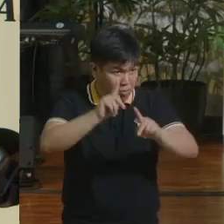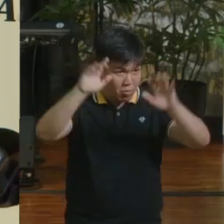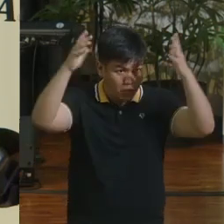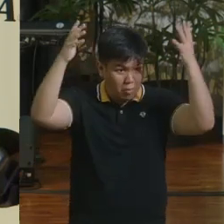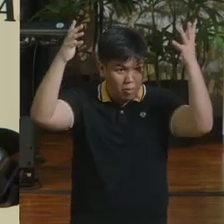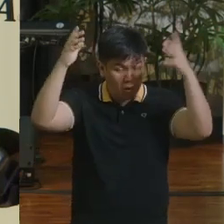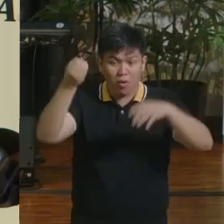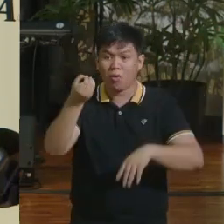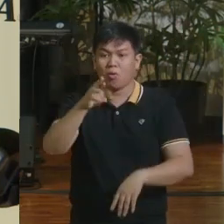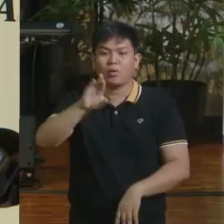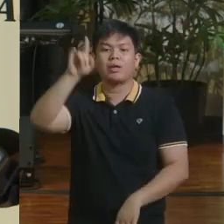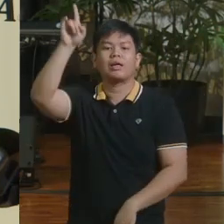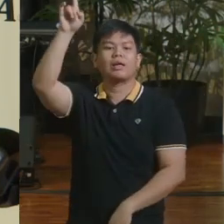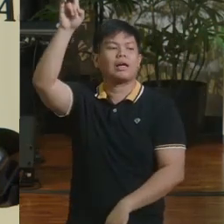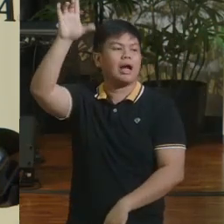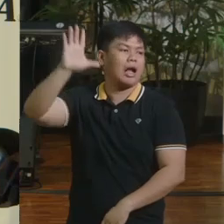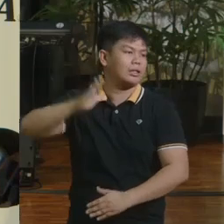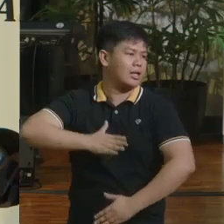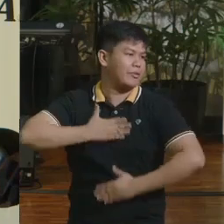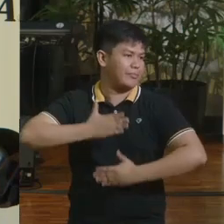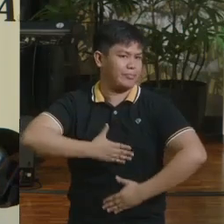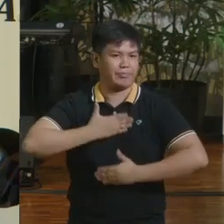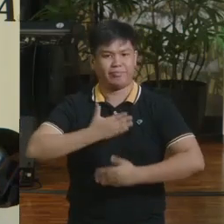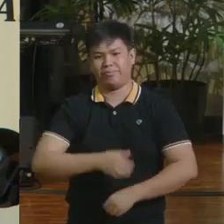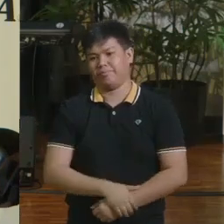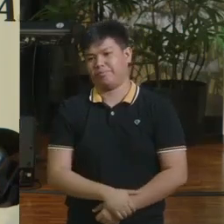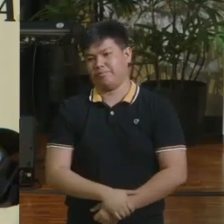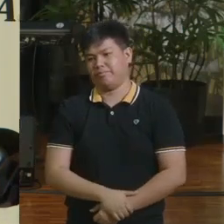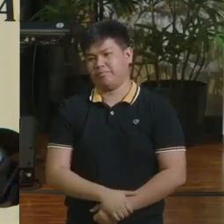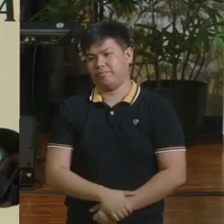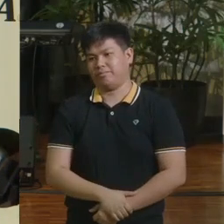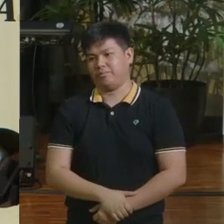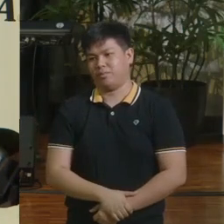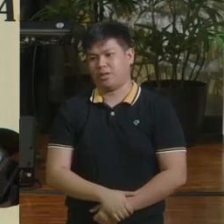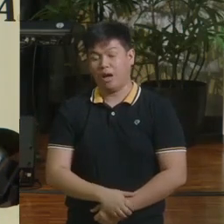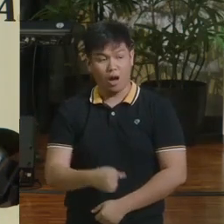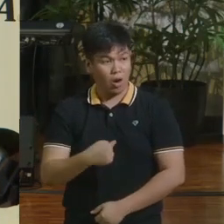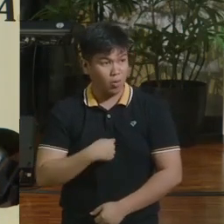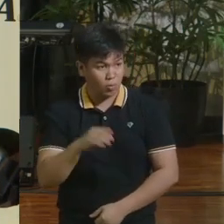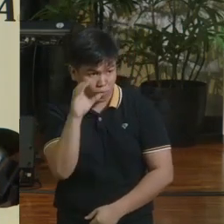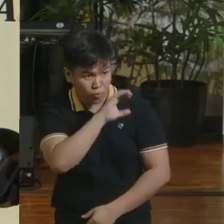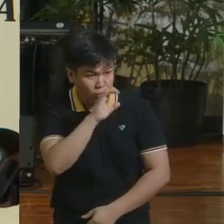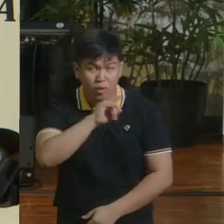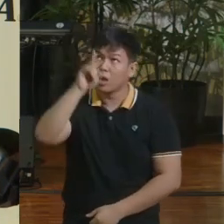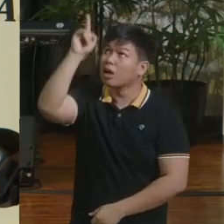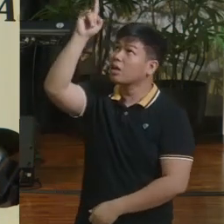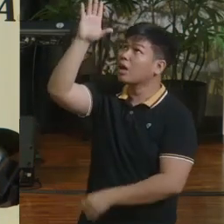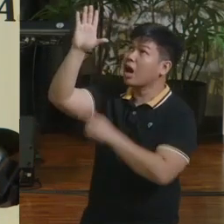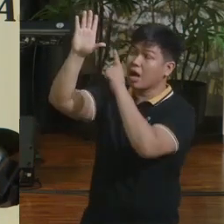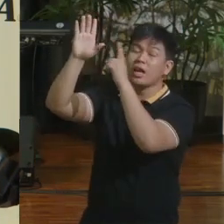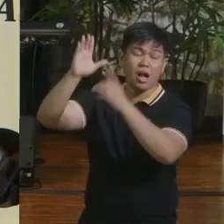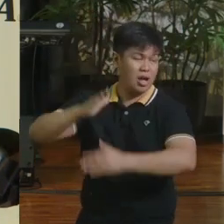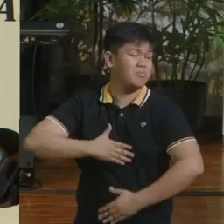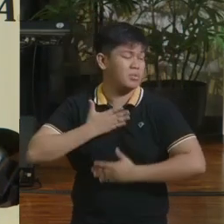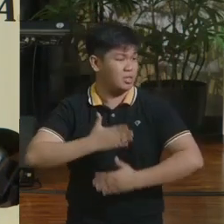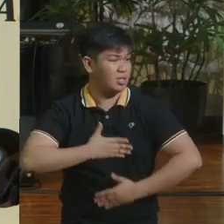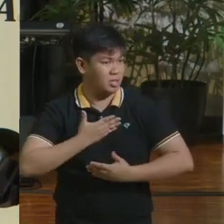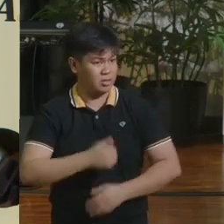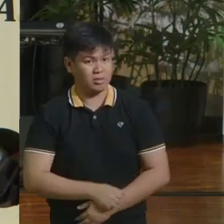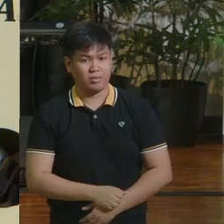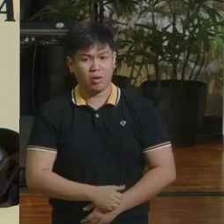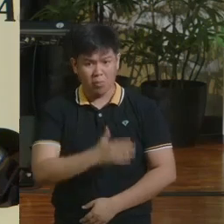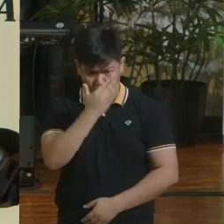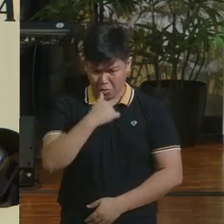God?" Rhetorical question po yun. Ang sagot po doon, I am seeking the approval of God. Sabi niya, or am I trying to